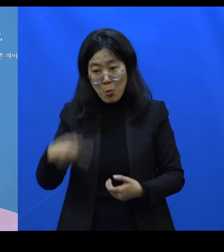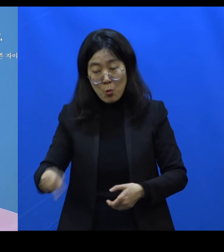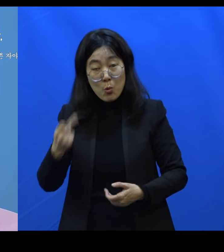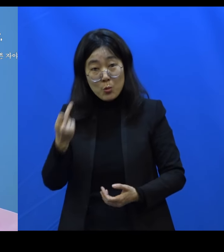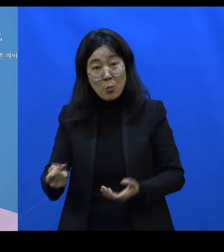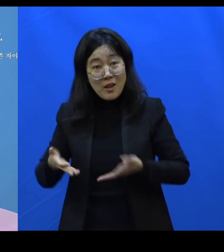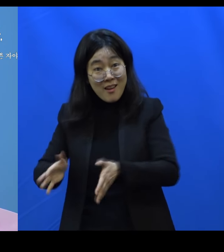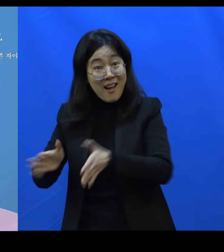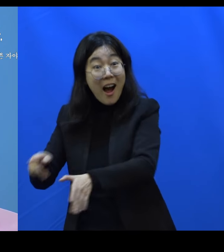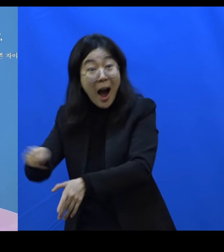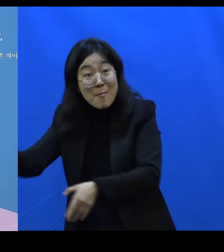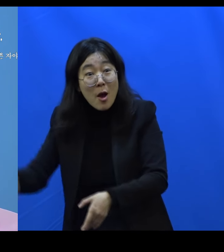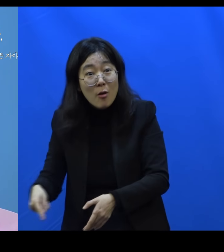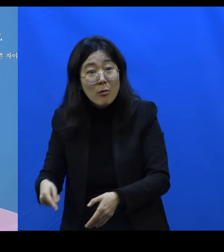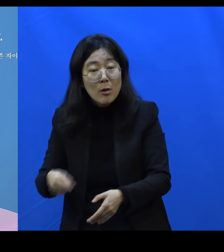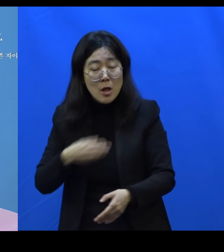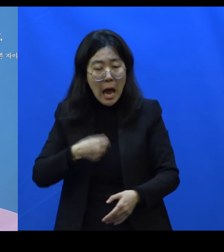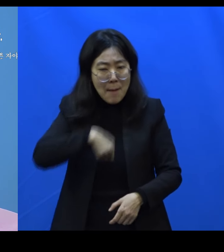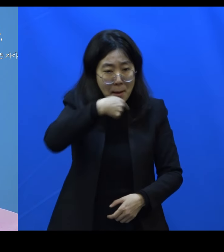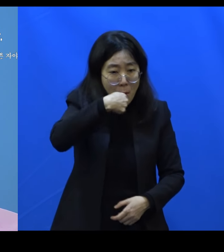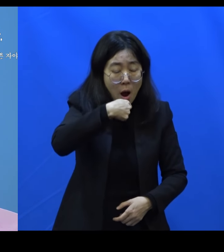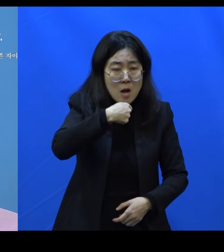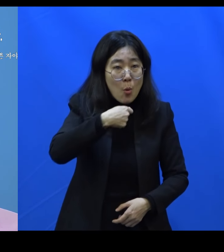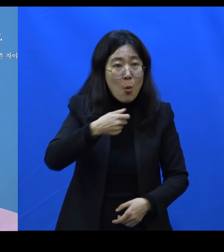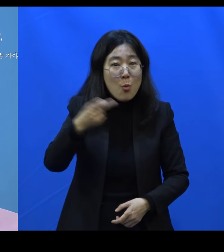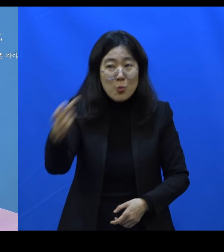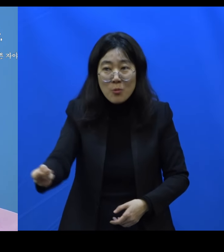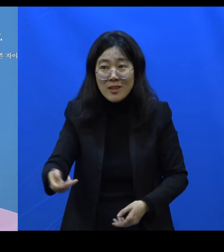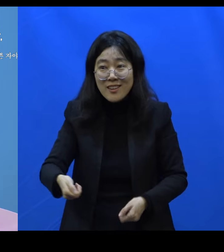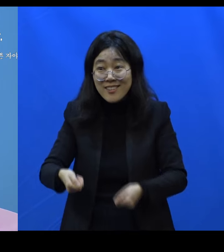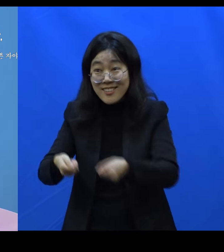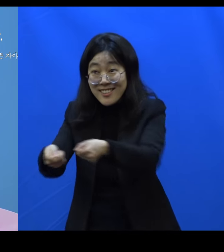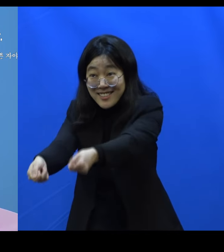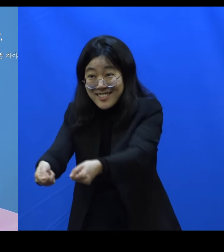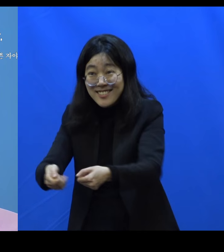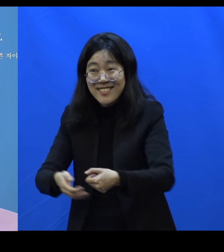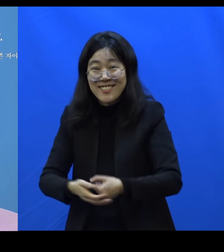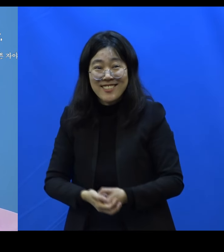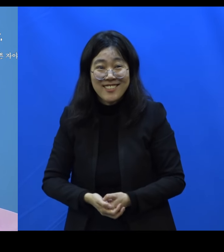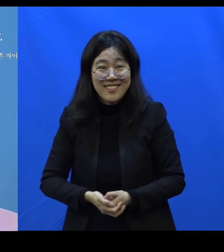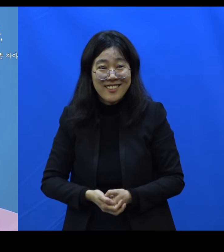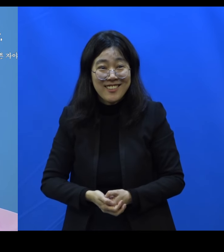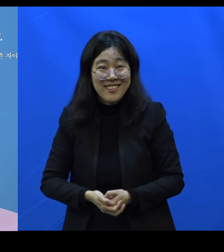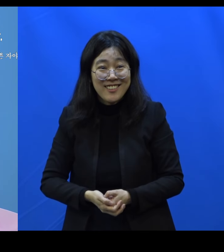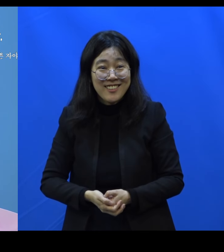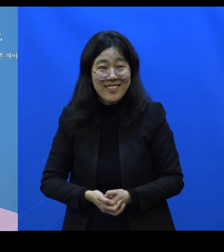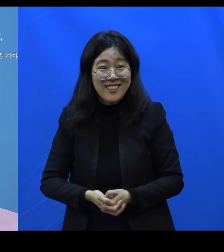챙겨주고 이 단계로 가는 거예요. 근데 그 단계의 첫 번째는 뭐예요? 젖병을 떼는 거예요.